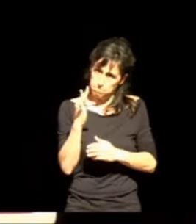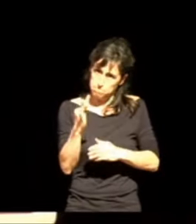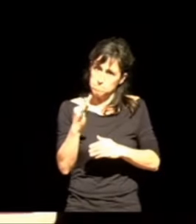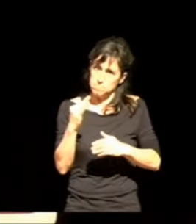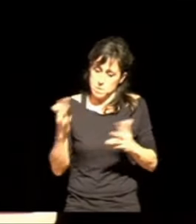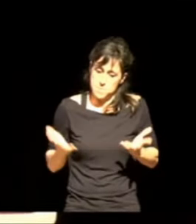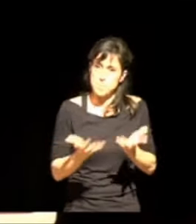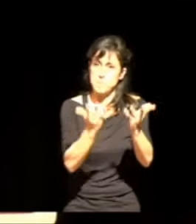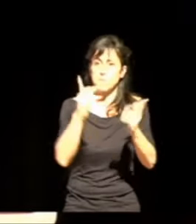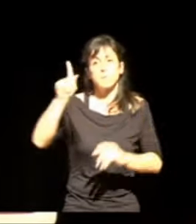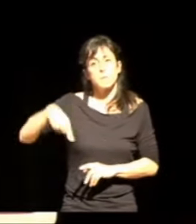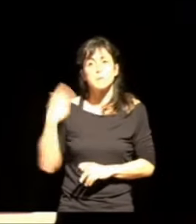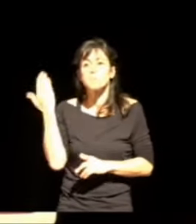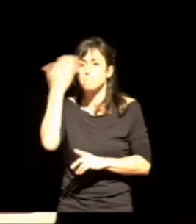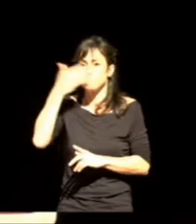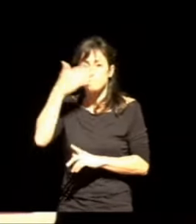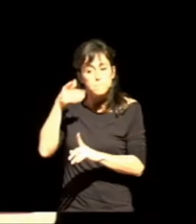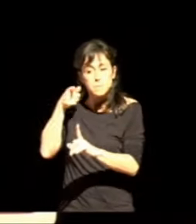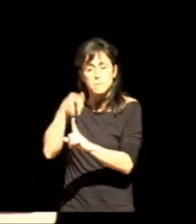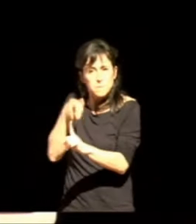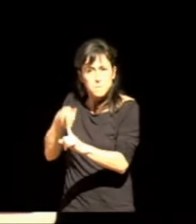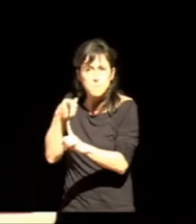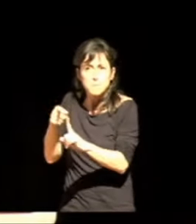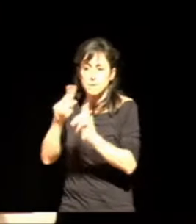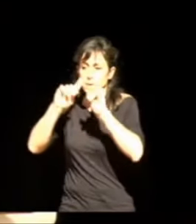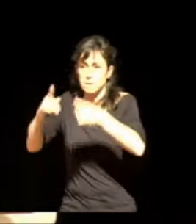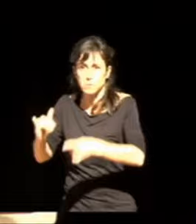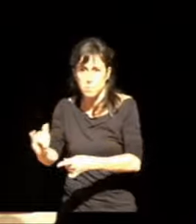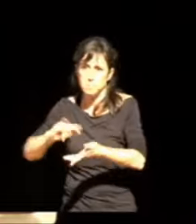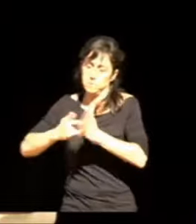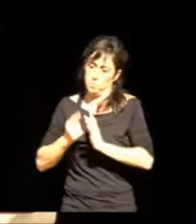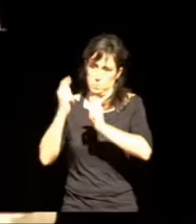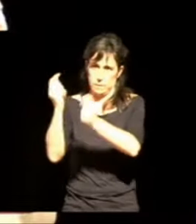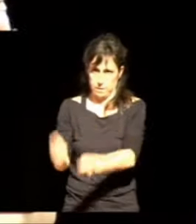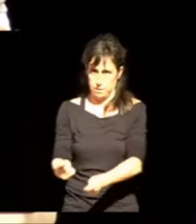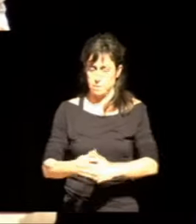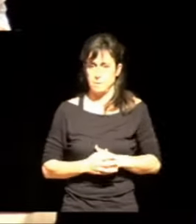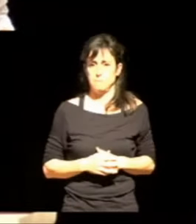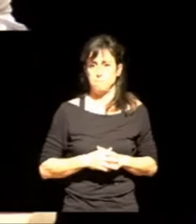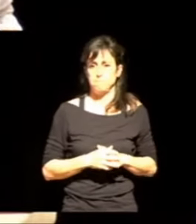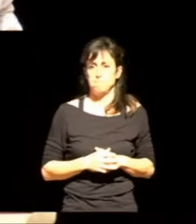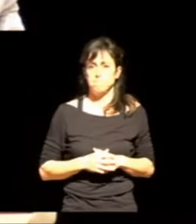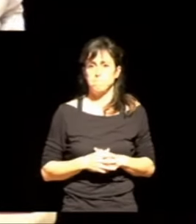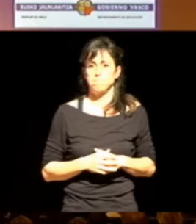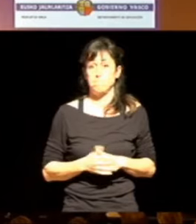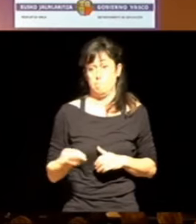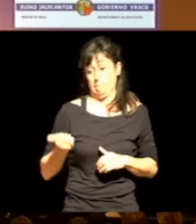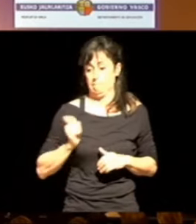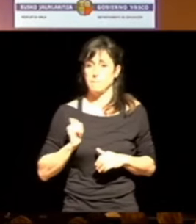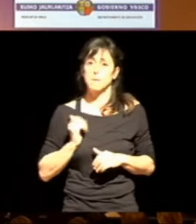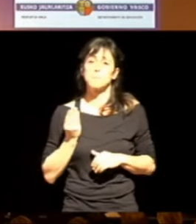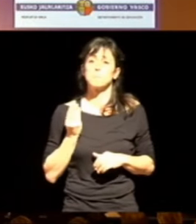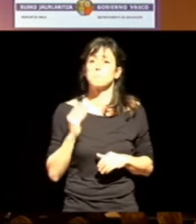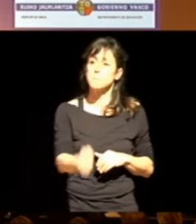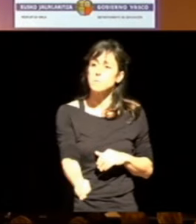eskola jazarpen kasuei zera ez, ebazpena emoteko. Bide batez, aprobetsatzen dut parte hartu